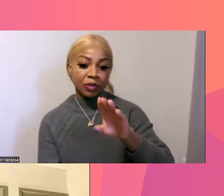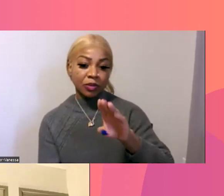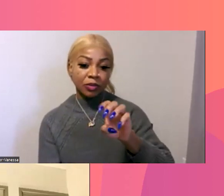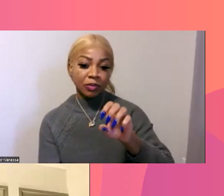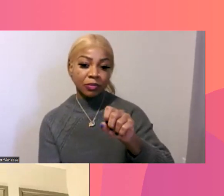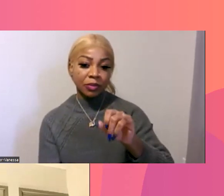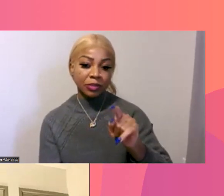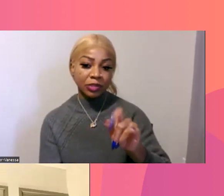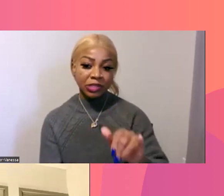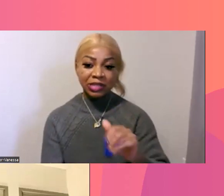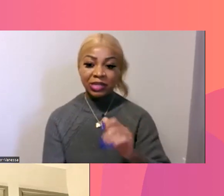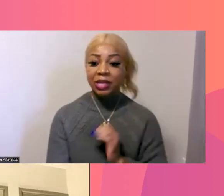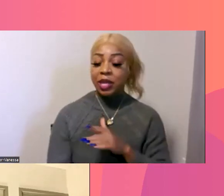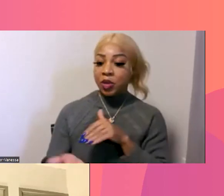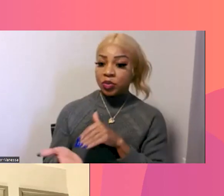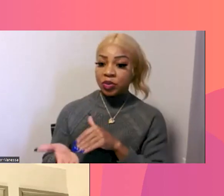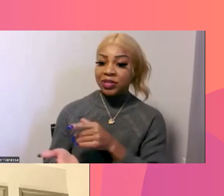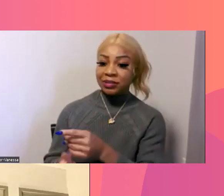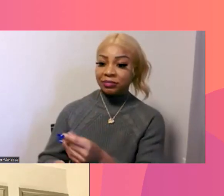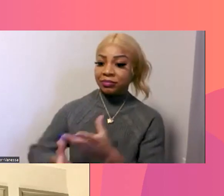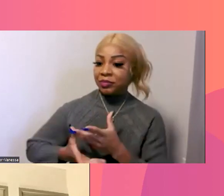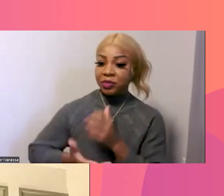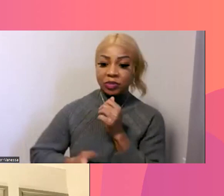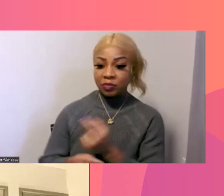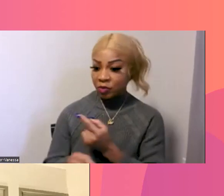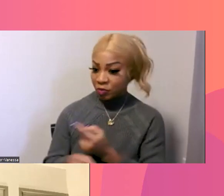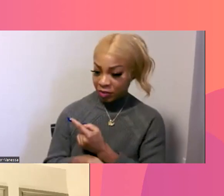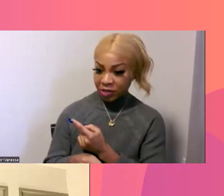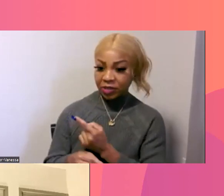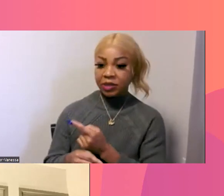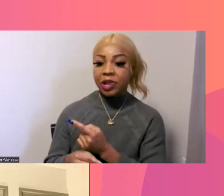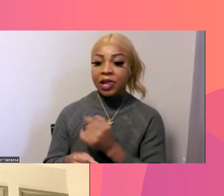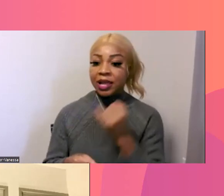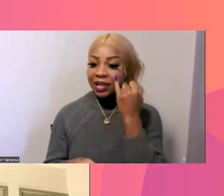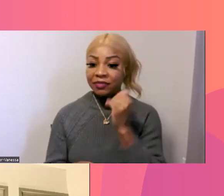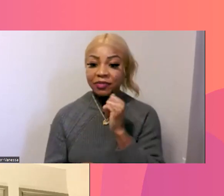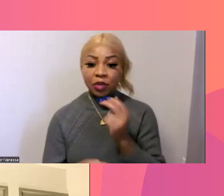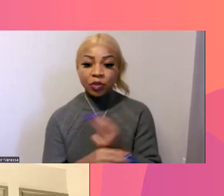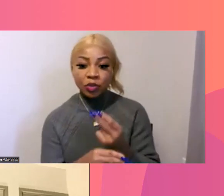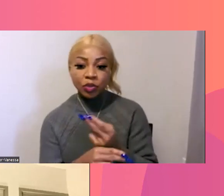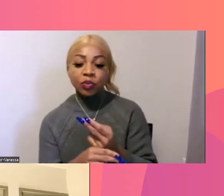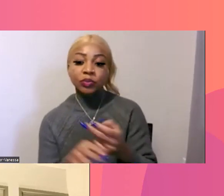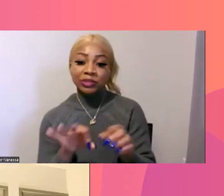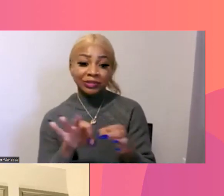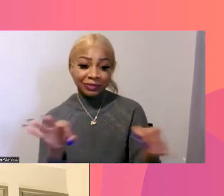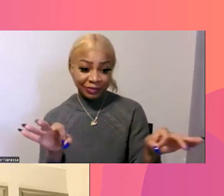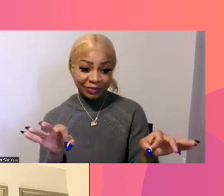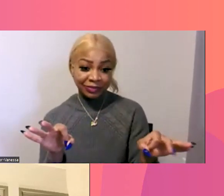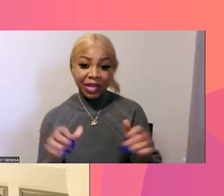vue quant à votre position quant au langage obésité, au mot